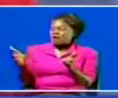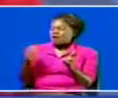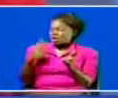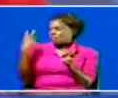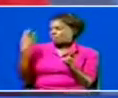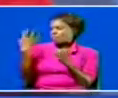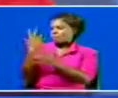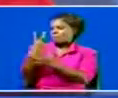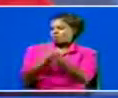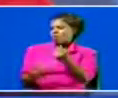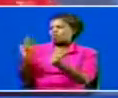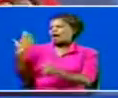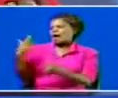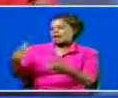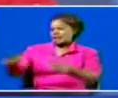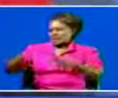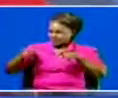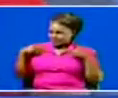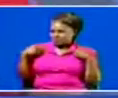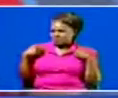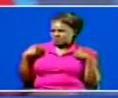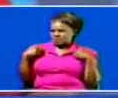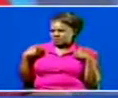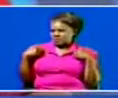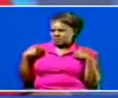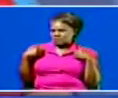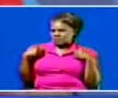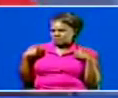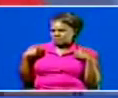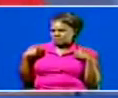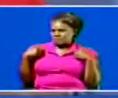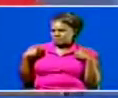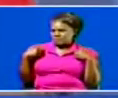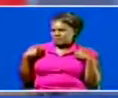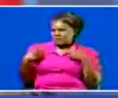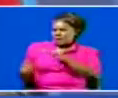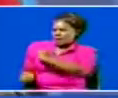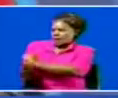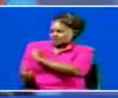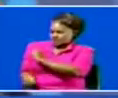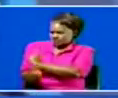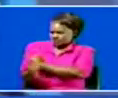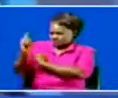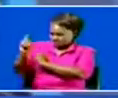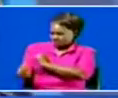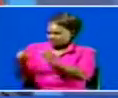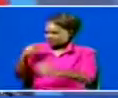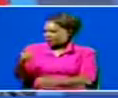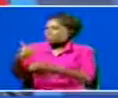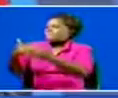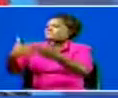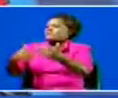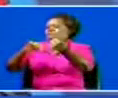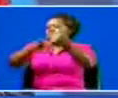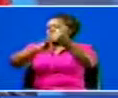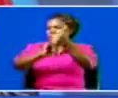miwili, usilibebe na mkono moja, ama sikio kufunga, sikio kufunguka. Ushauri ni mtu lazima apewe, kabla